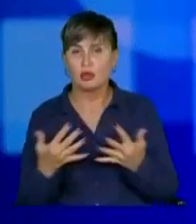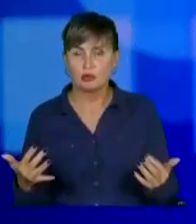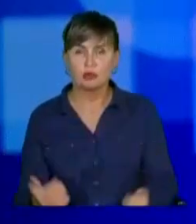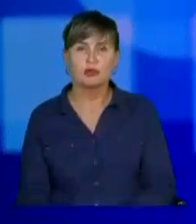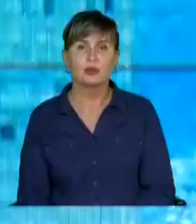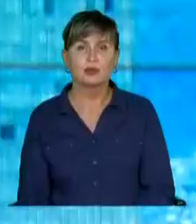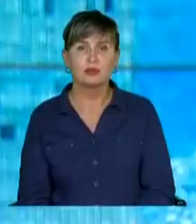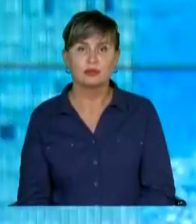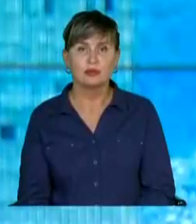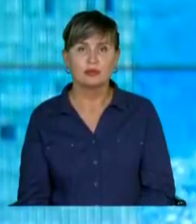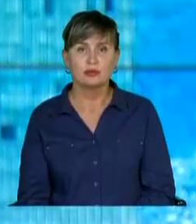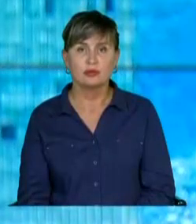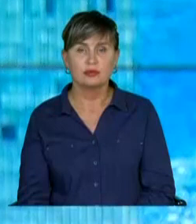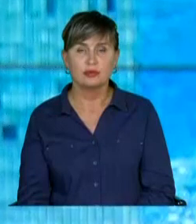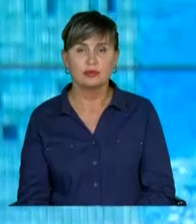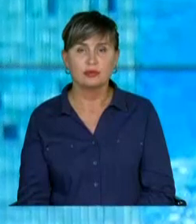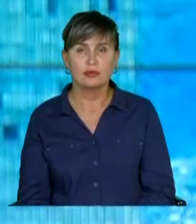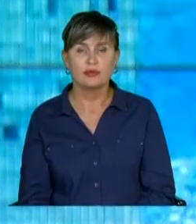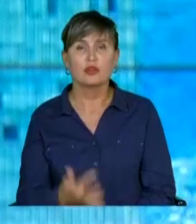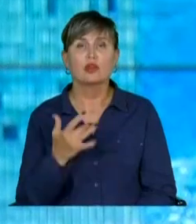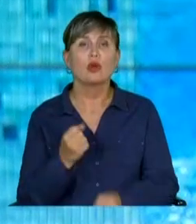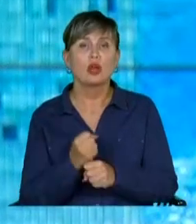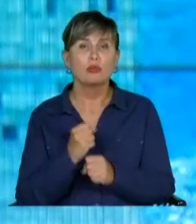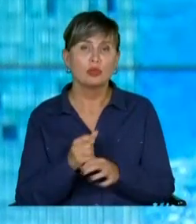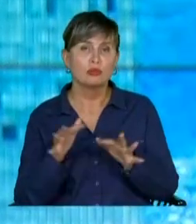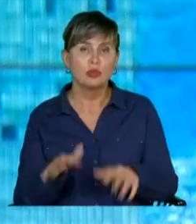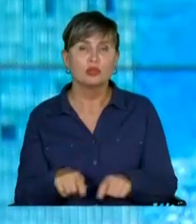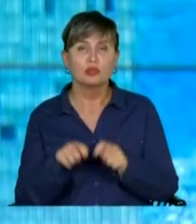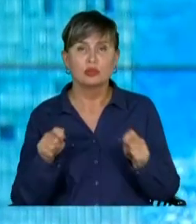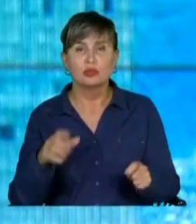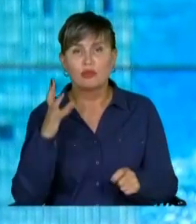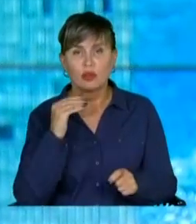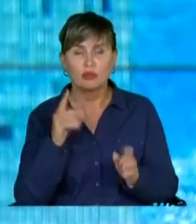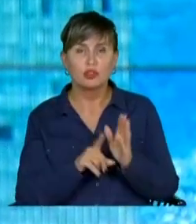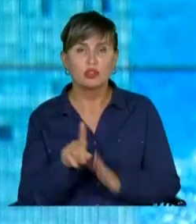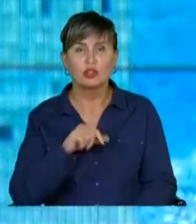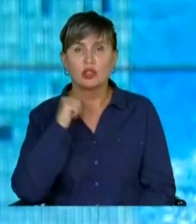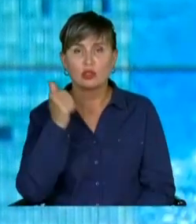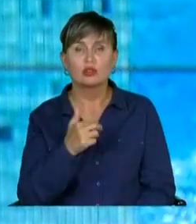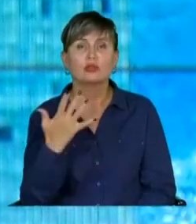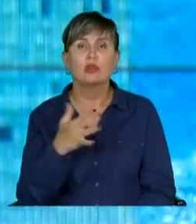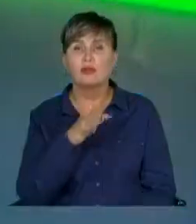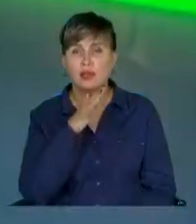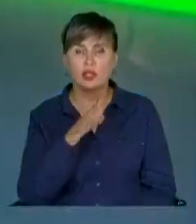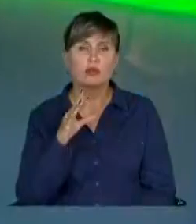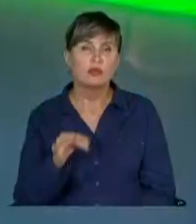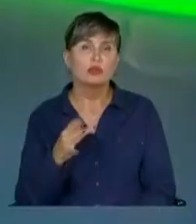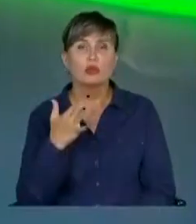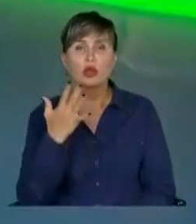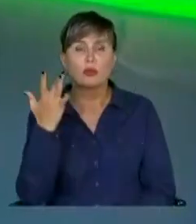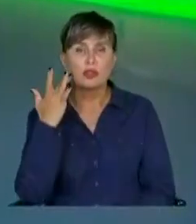питания. С инфляцией разобрались. А вот сколько рабочих мест создано в Алматы с начала года? Сколько из них временные и сколько